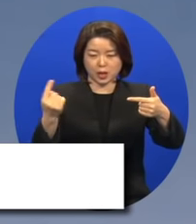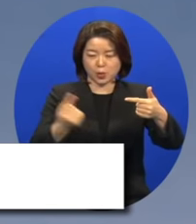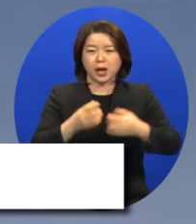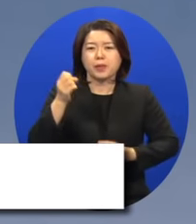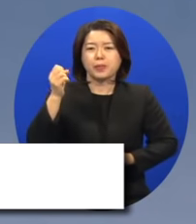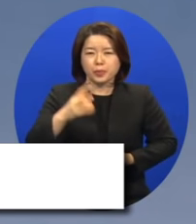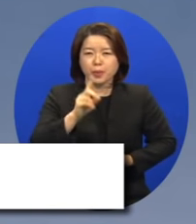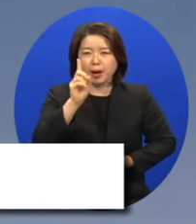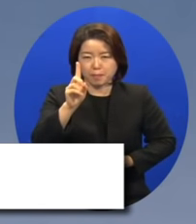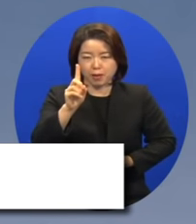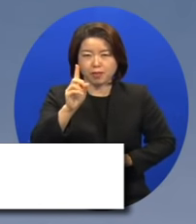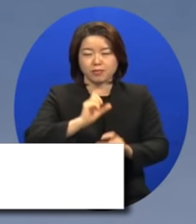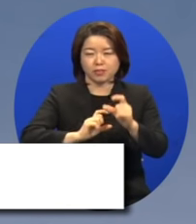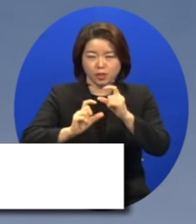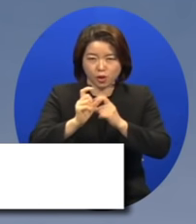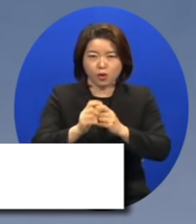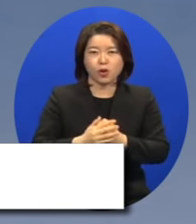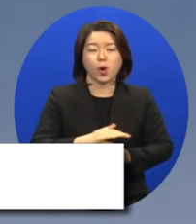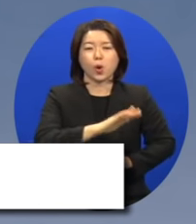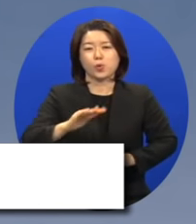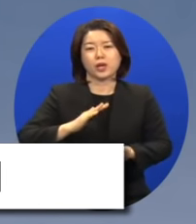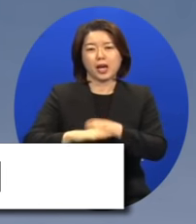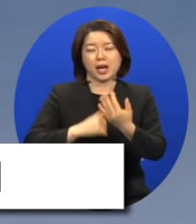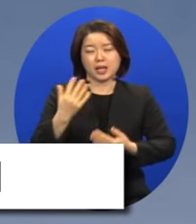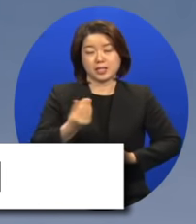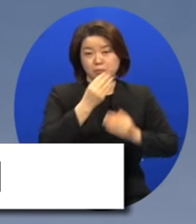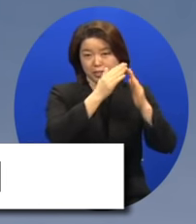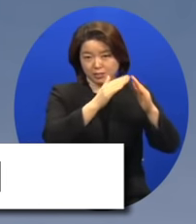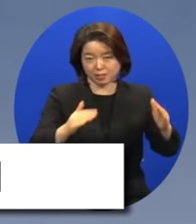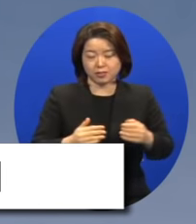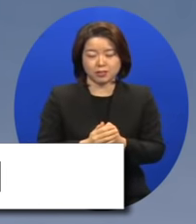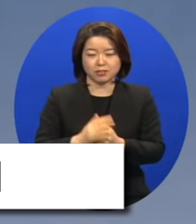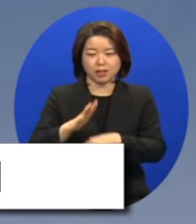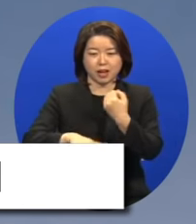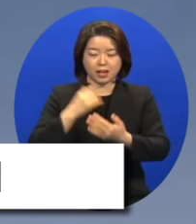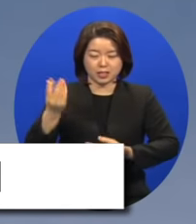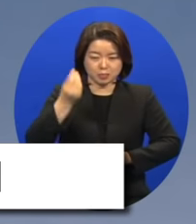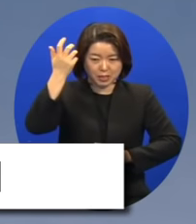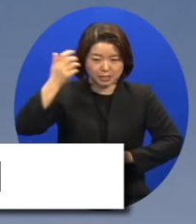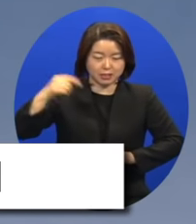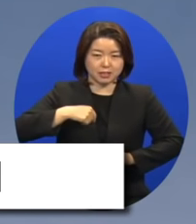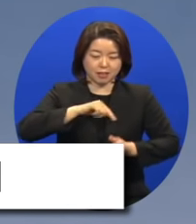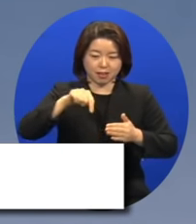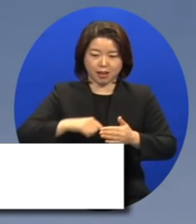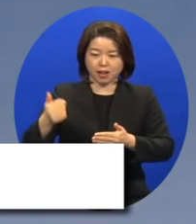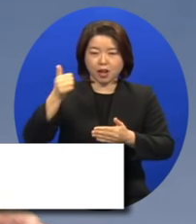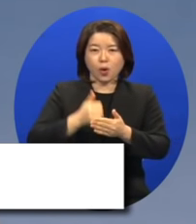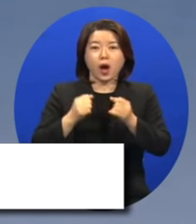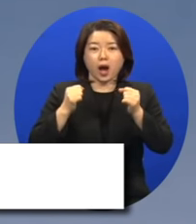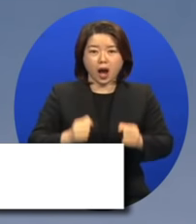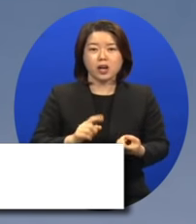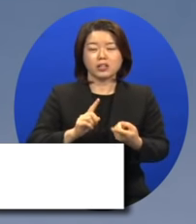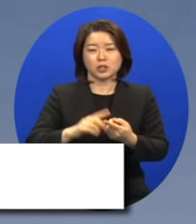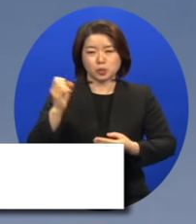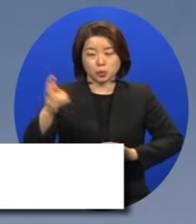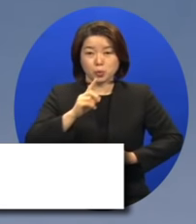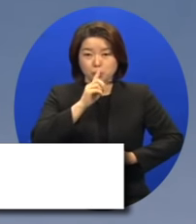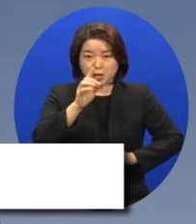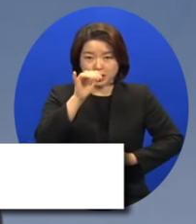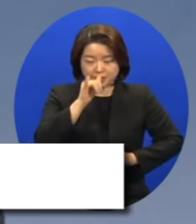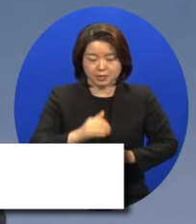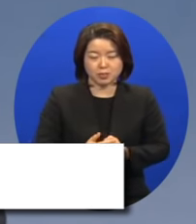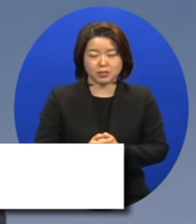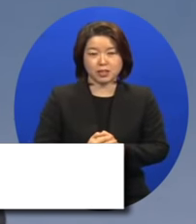바울은우리가 하나님의성전이며하나님의영이 우리안에거하신다는사실을